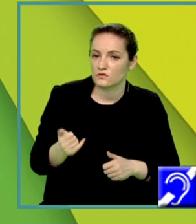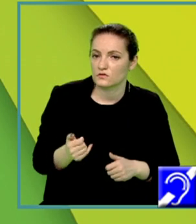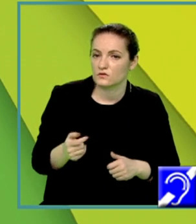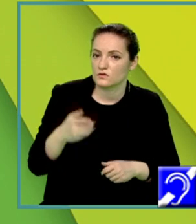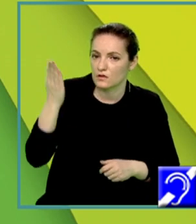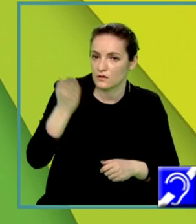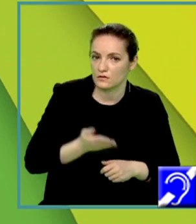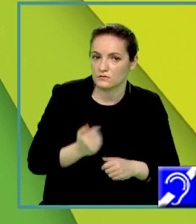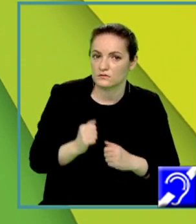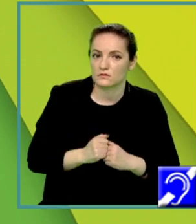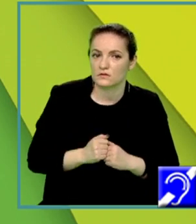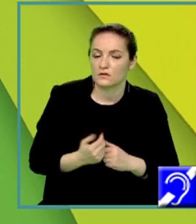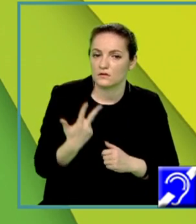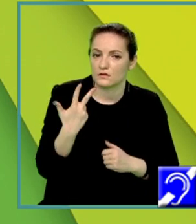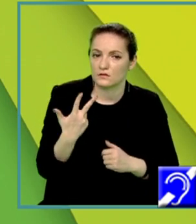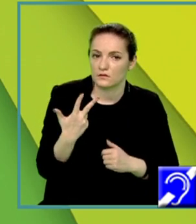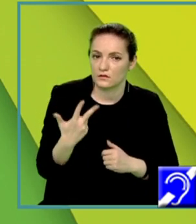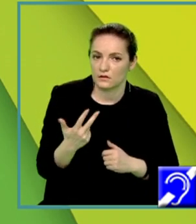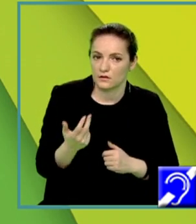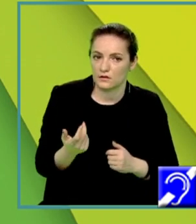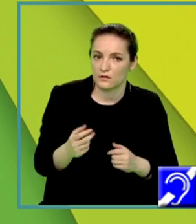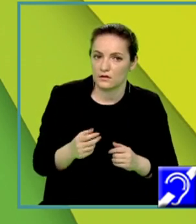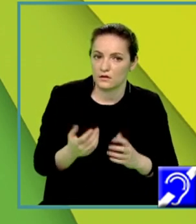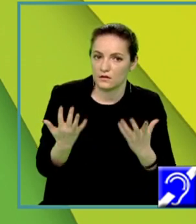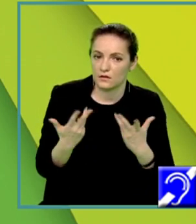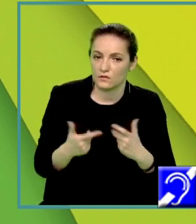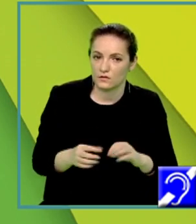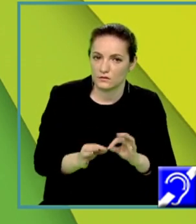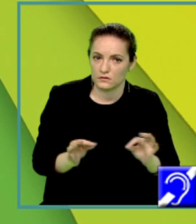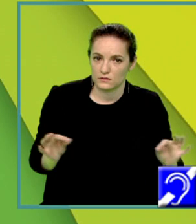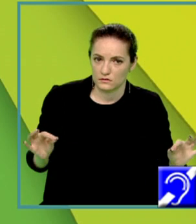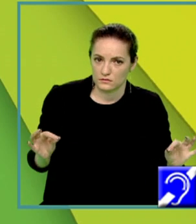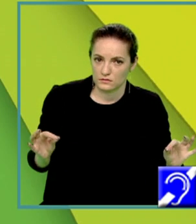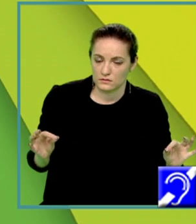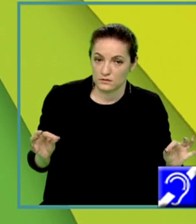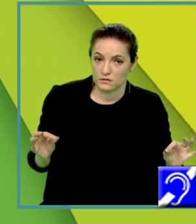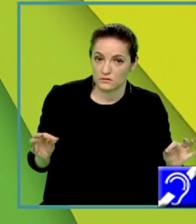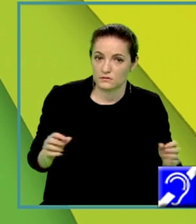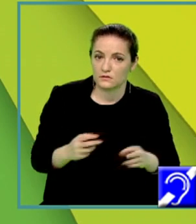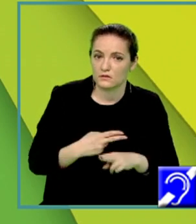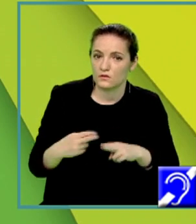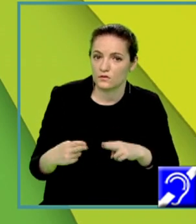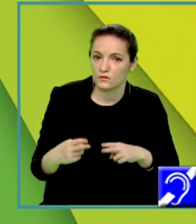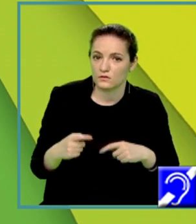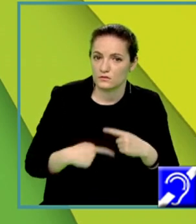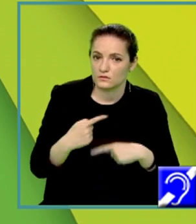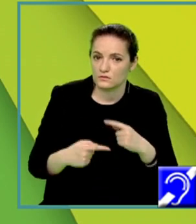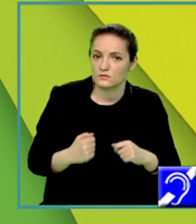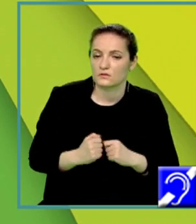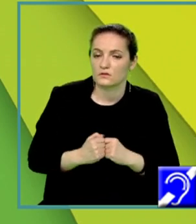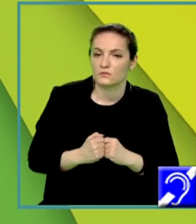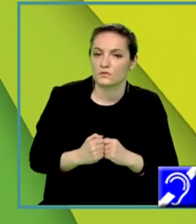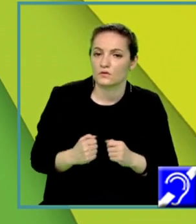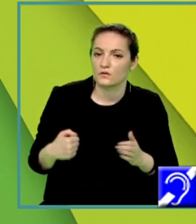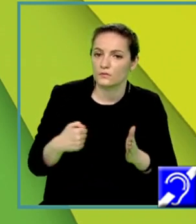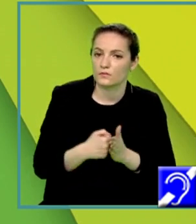A treia cerință, să calculăm distanța de la originea sistemului de coordonate la graficul funcției. Și a patra